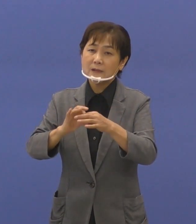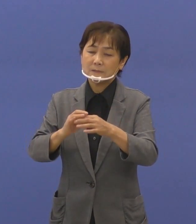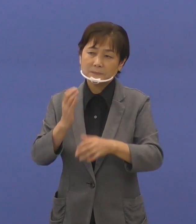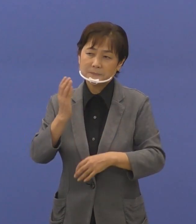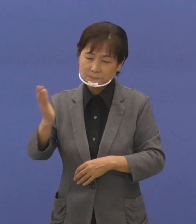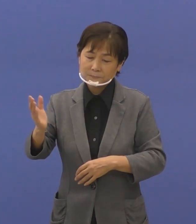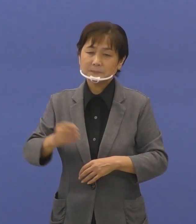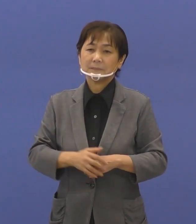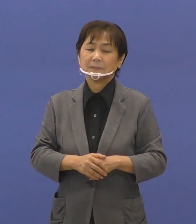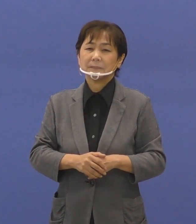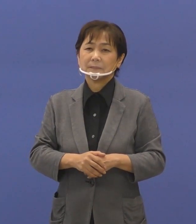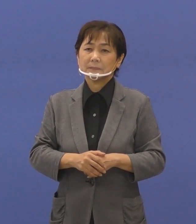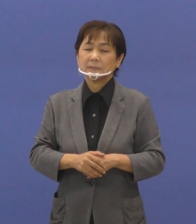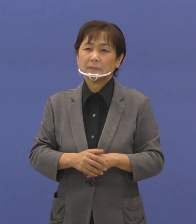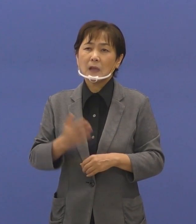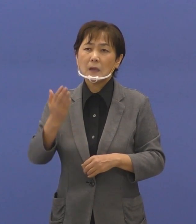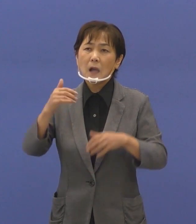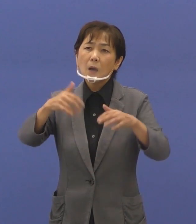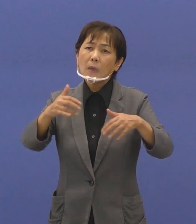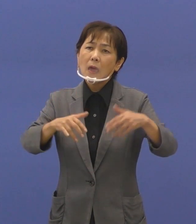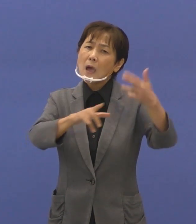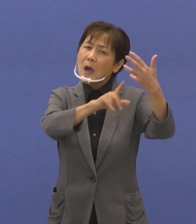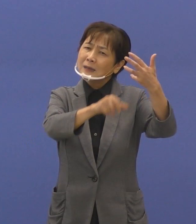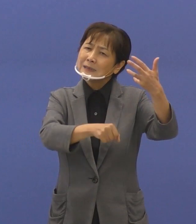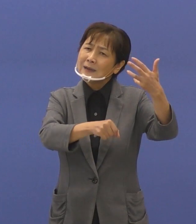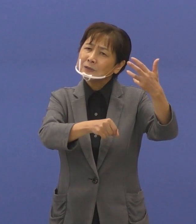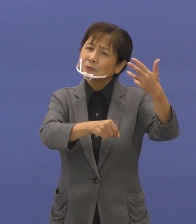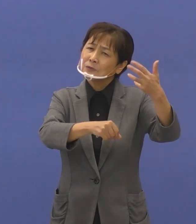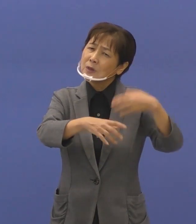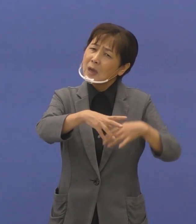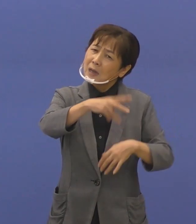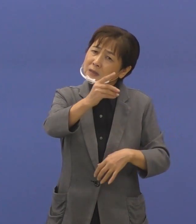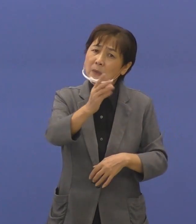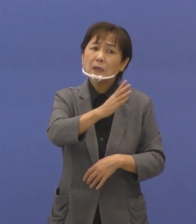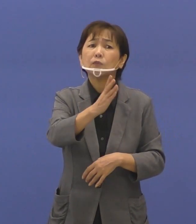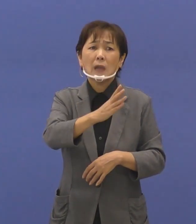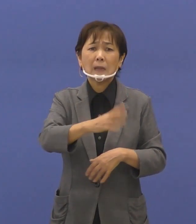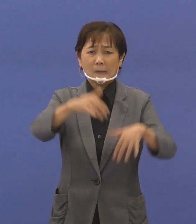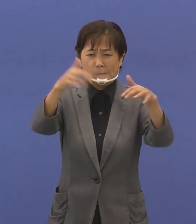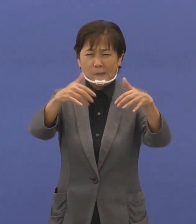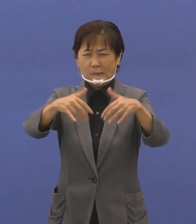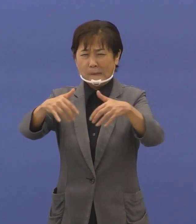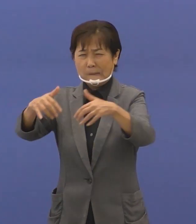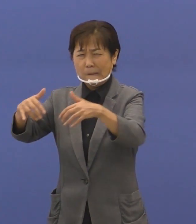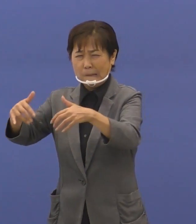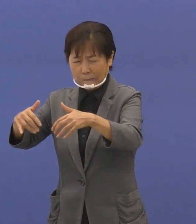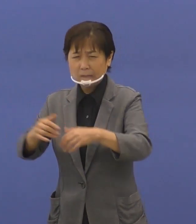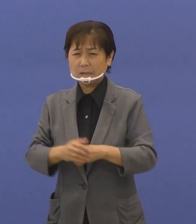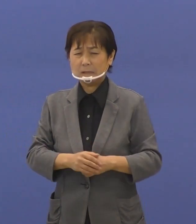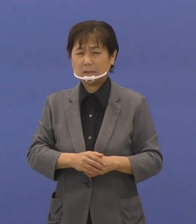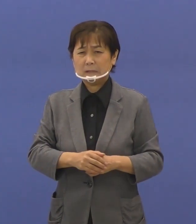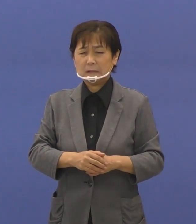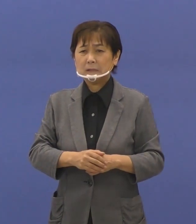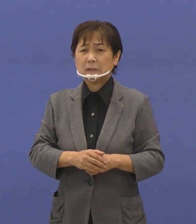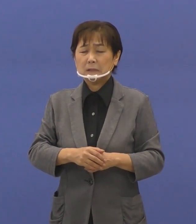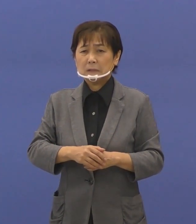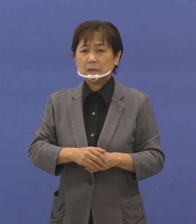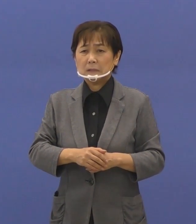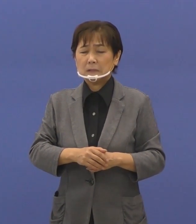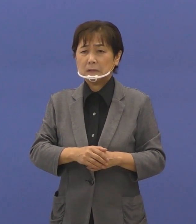旬から、中旬にかけて県内各地大雨被害に遭われました。被害というの